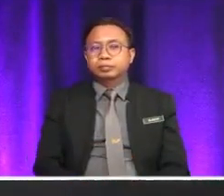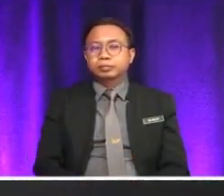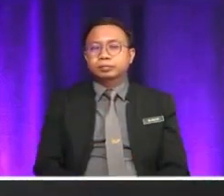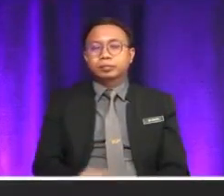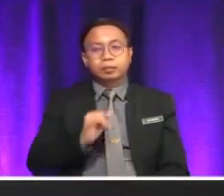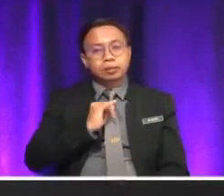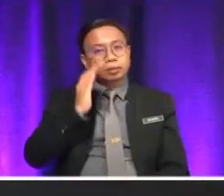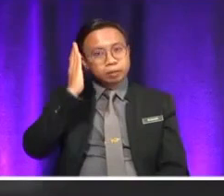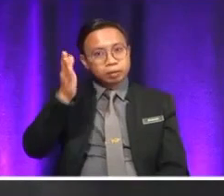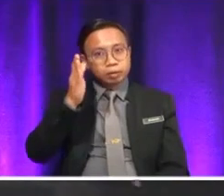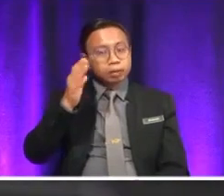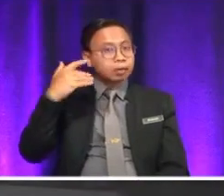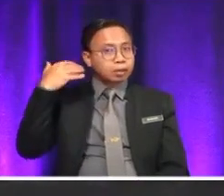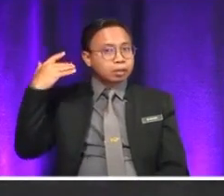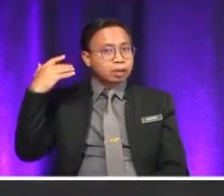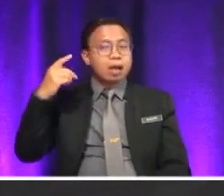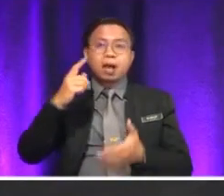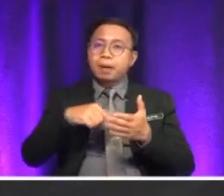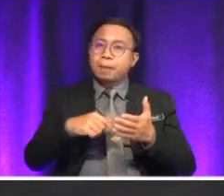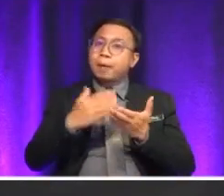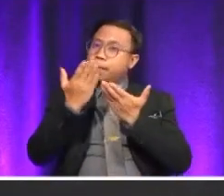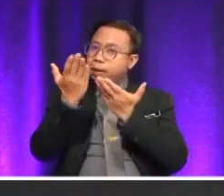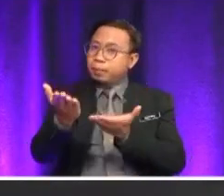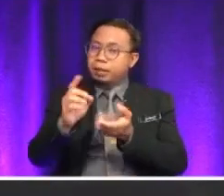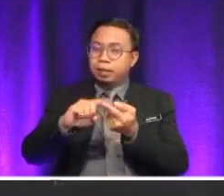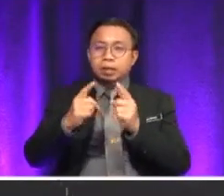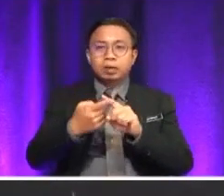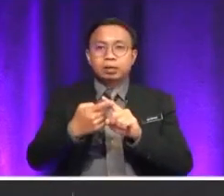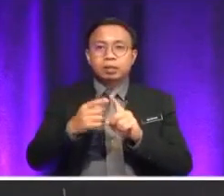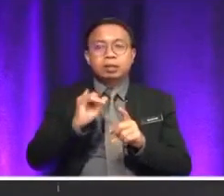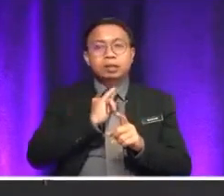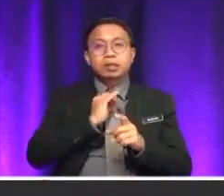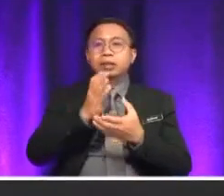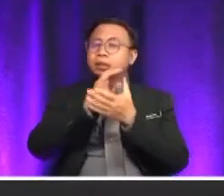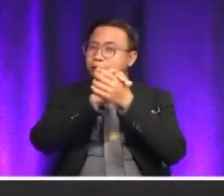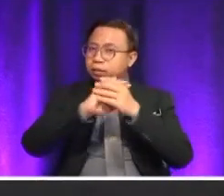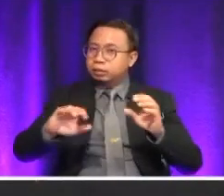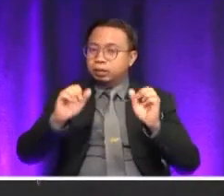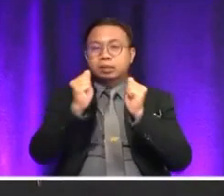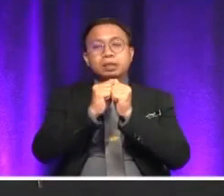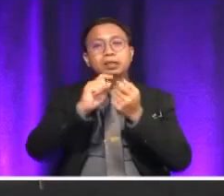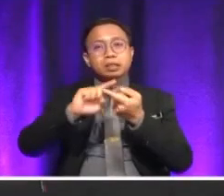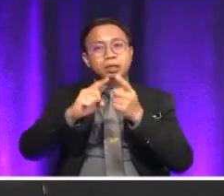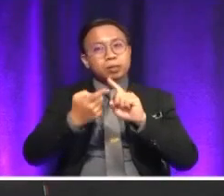saya akan macam dengar dulu dia punya pendapat, and then saya akan selesaikan bersama dengan dia.